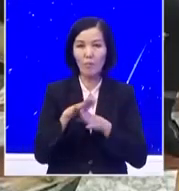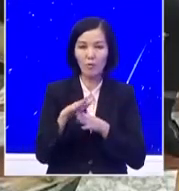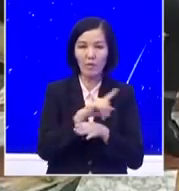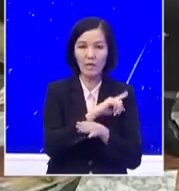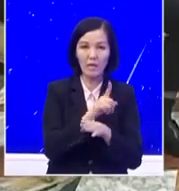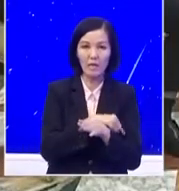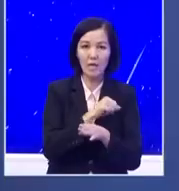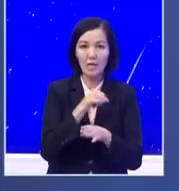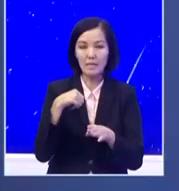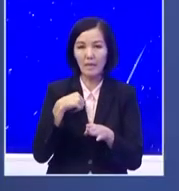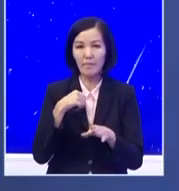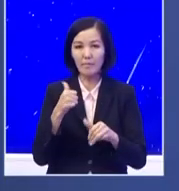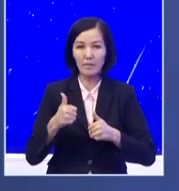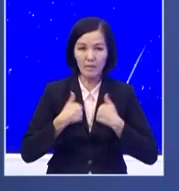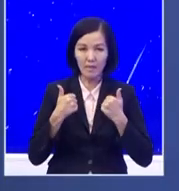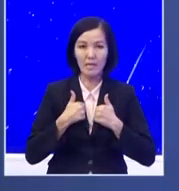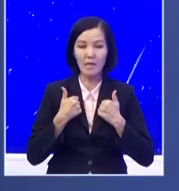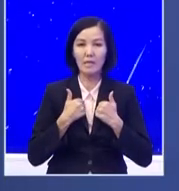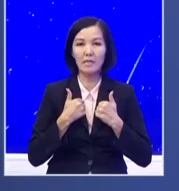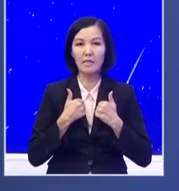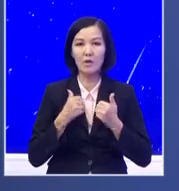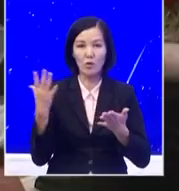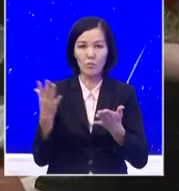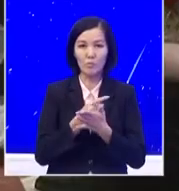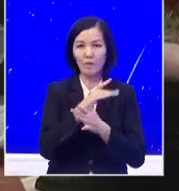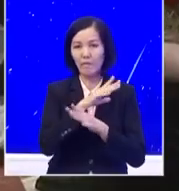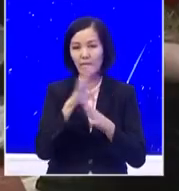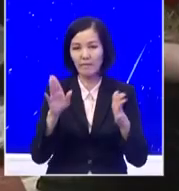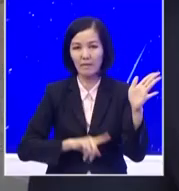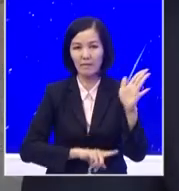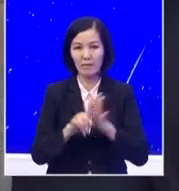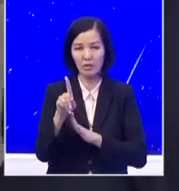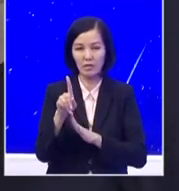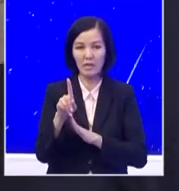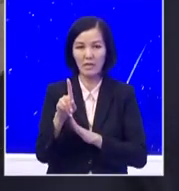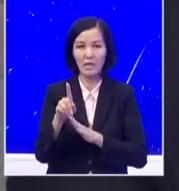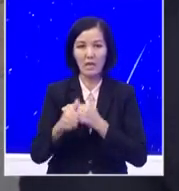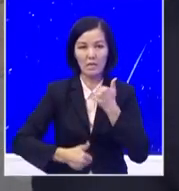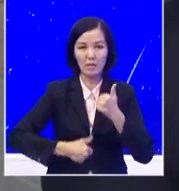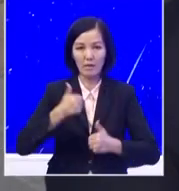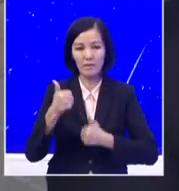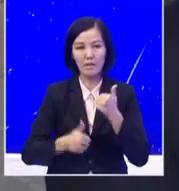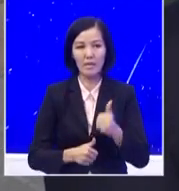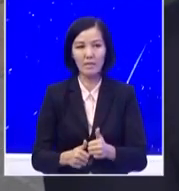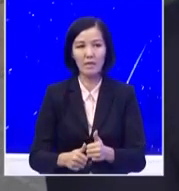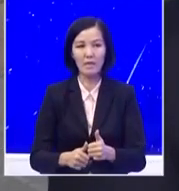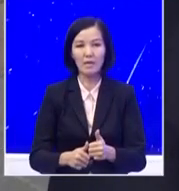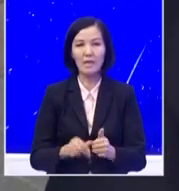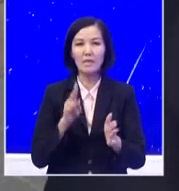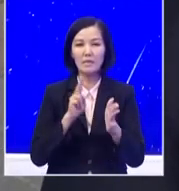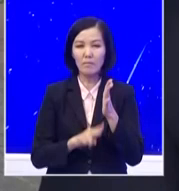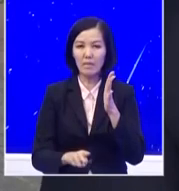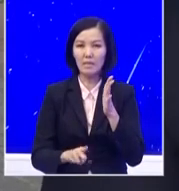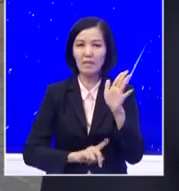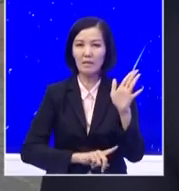из себя многогранную личность и достигал успеха во всех своих начинаниях. Я с ним тренировался очень много в 70-х,